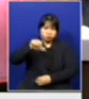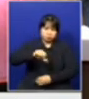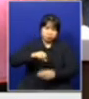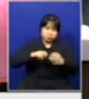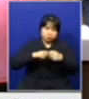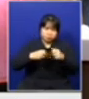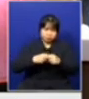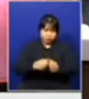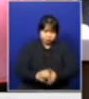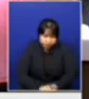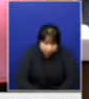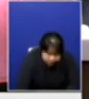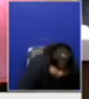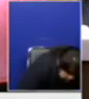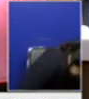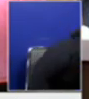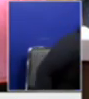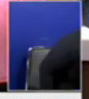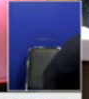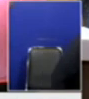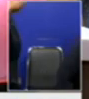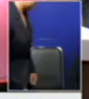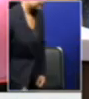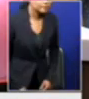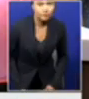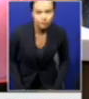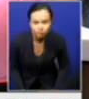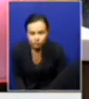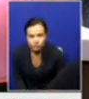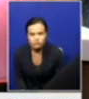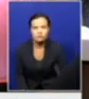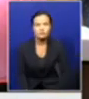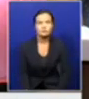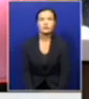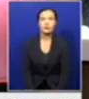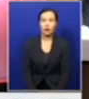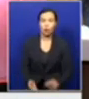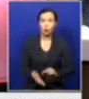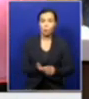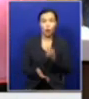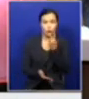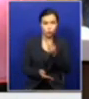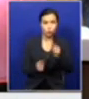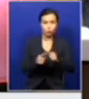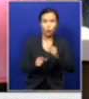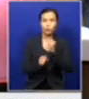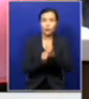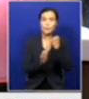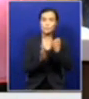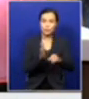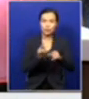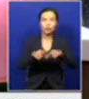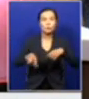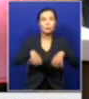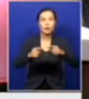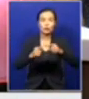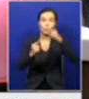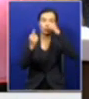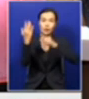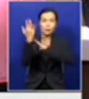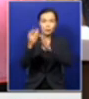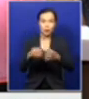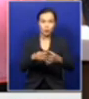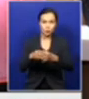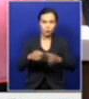ากและยังพิสูจน์ความผิดพลาดบกพร่องในการบริหารประเทศของรัฐบาลพลเอก